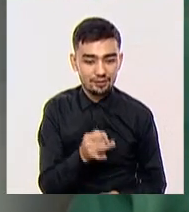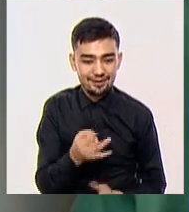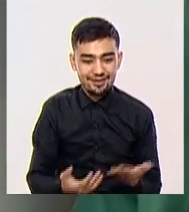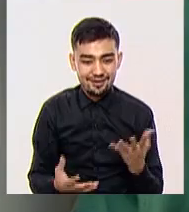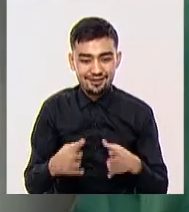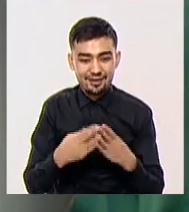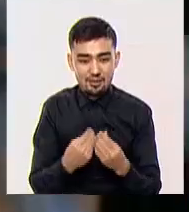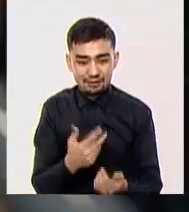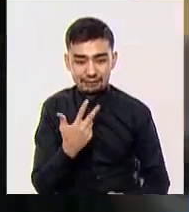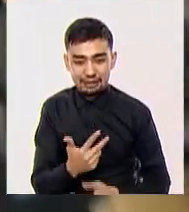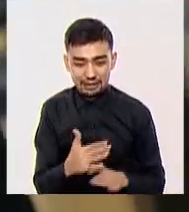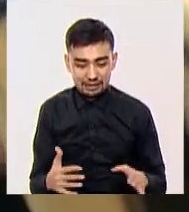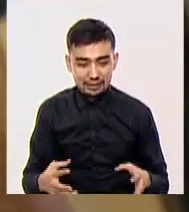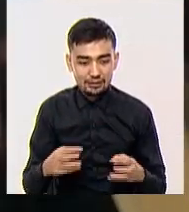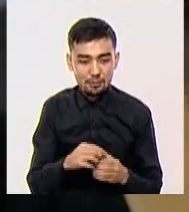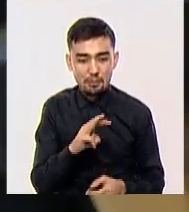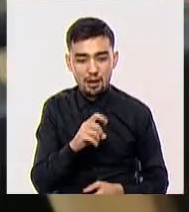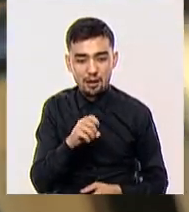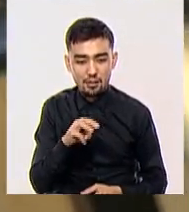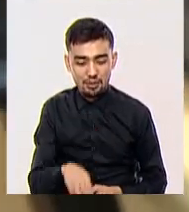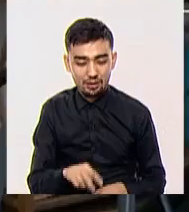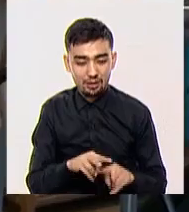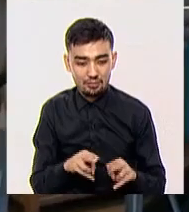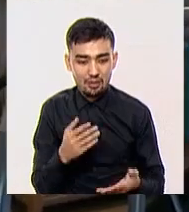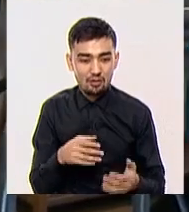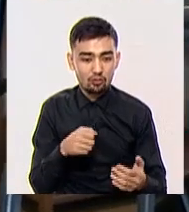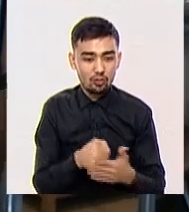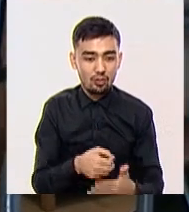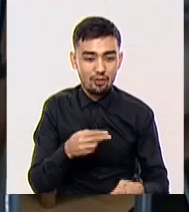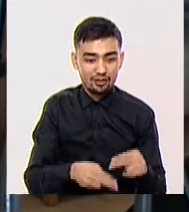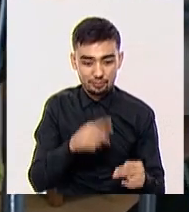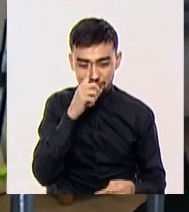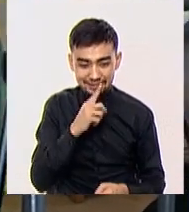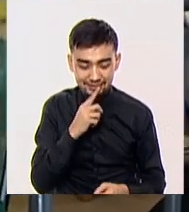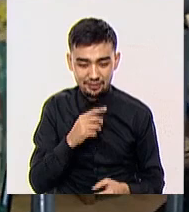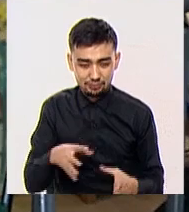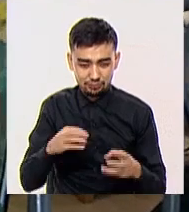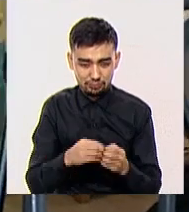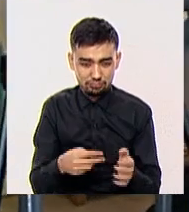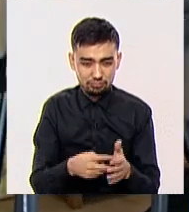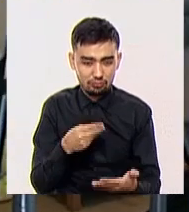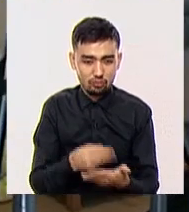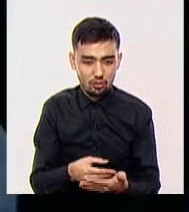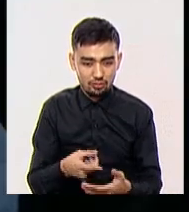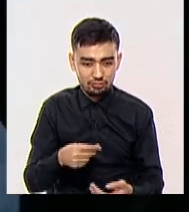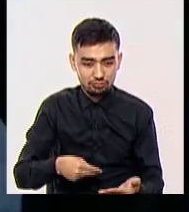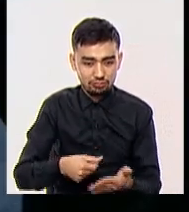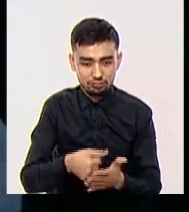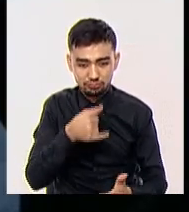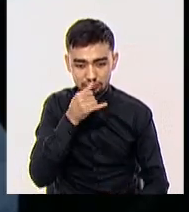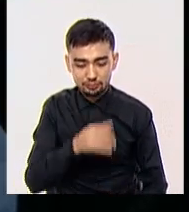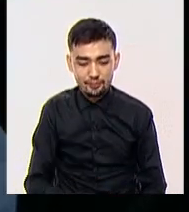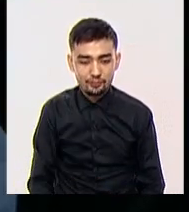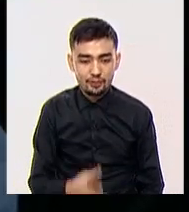ребёнка А если в семье Трое детей как у Махаббат мухаммаза то в конце месяца это ощутимая сумма для семейного бюджета